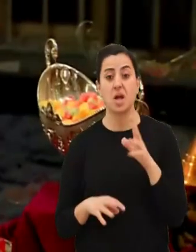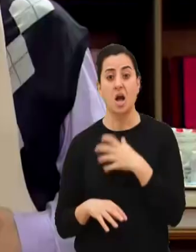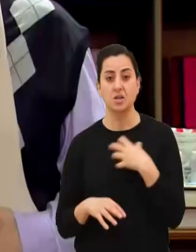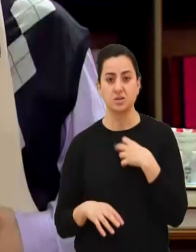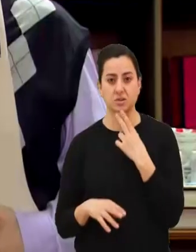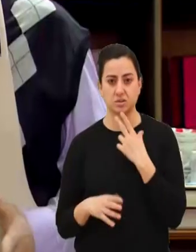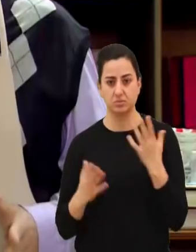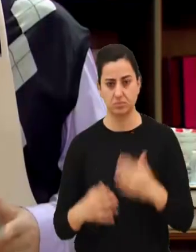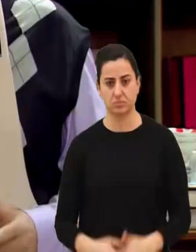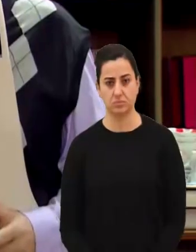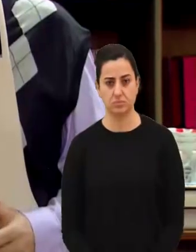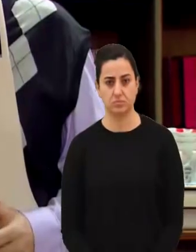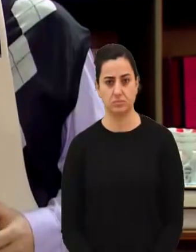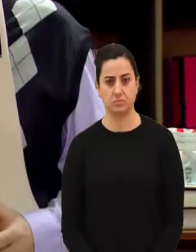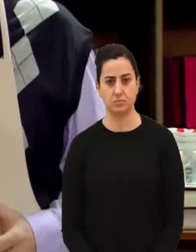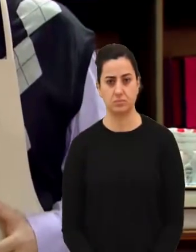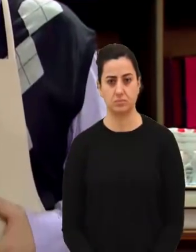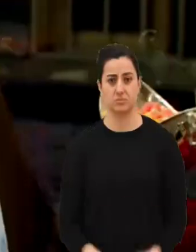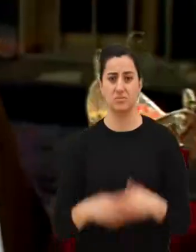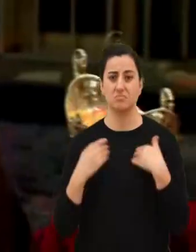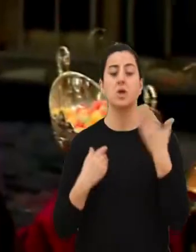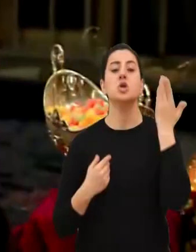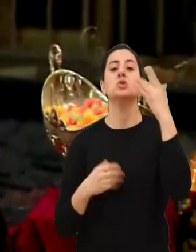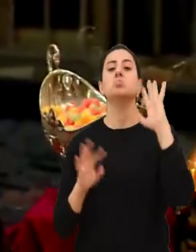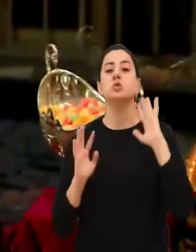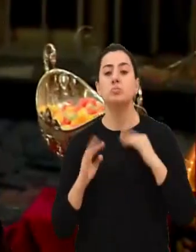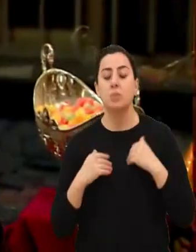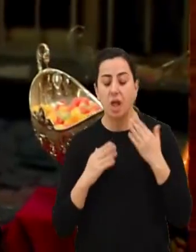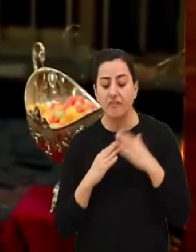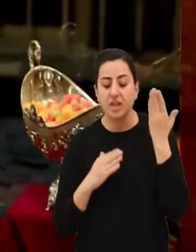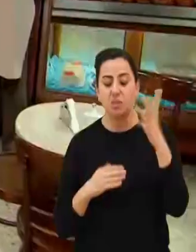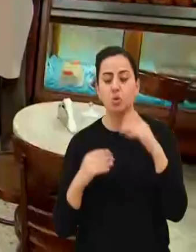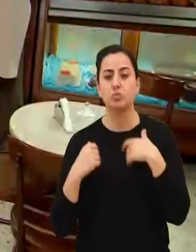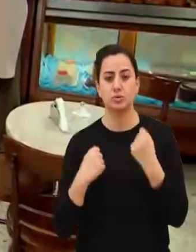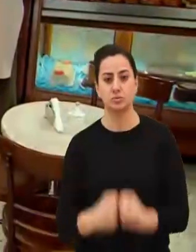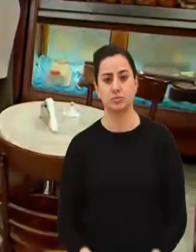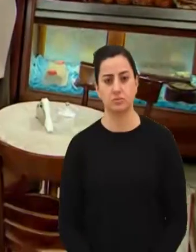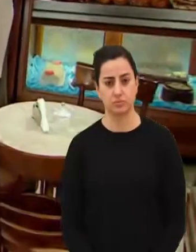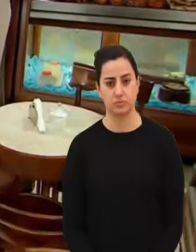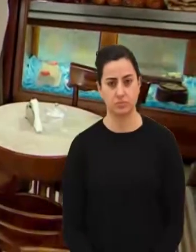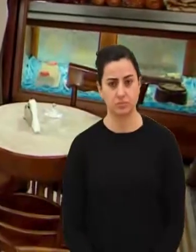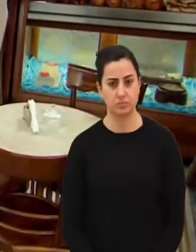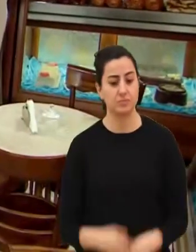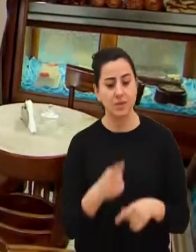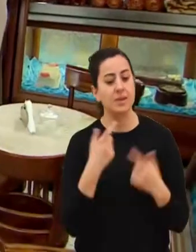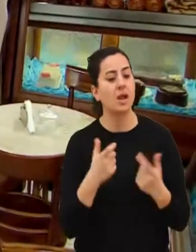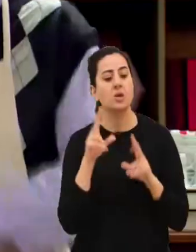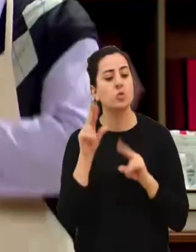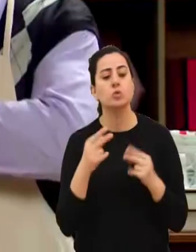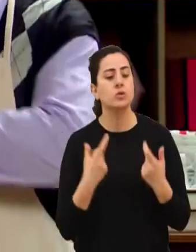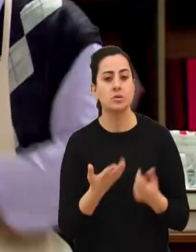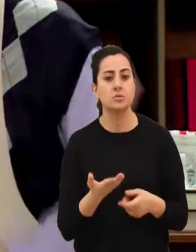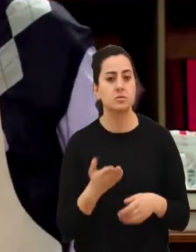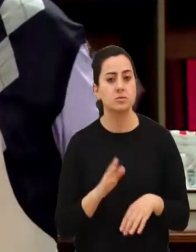kızı. Gülmeyeyim gari. Gitmeyeceğim o eve. Gitmeyeceğim hiç. Nerede kalacaksın ki? Ha,